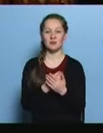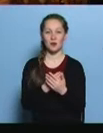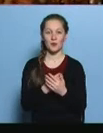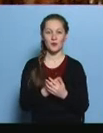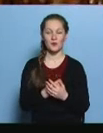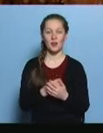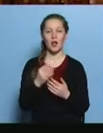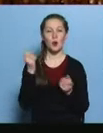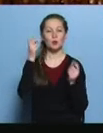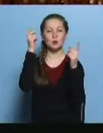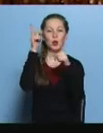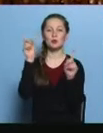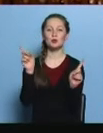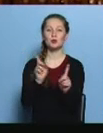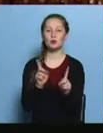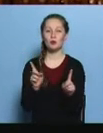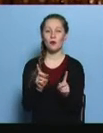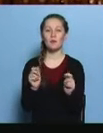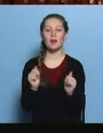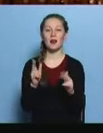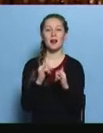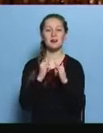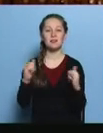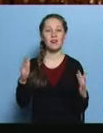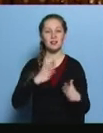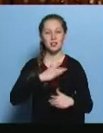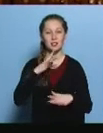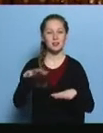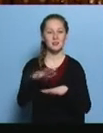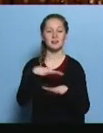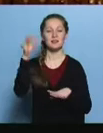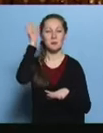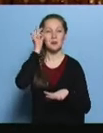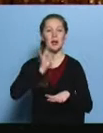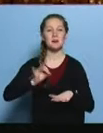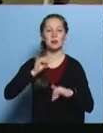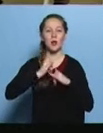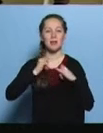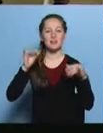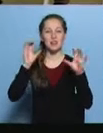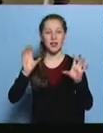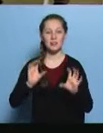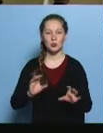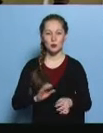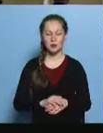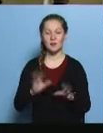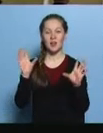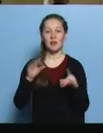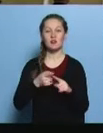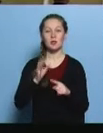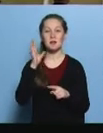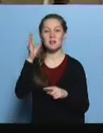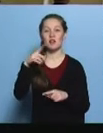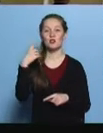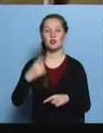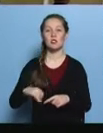узнают о том, что как развивалась наша страна. Мы вспоминаем историю развития Конституции. Всю предстоящую неделю